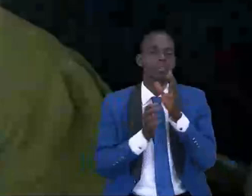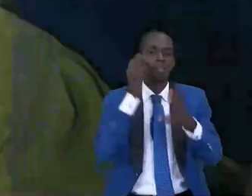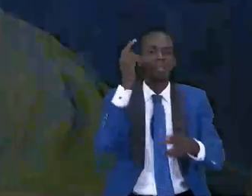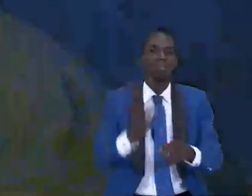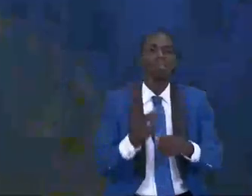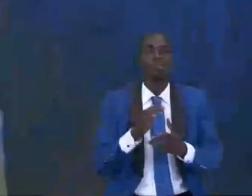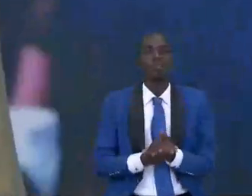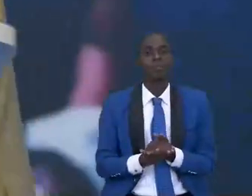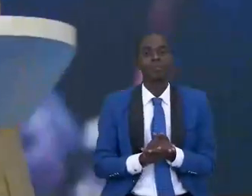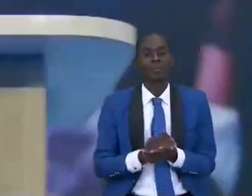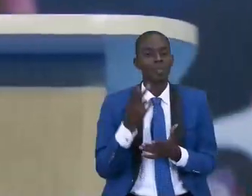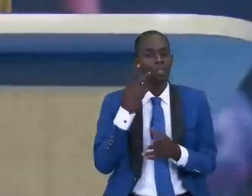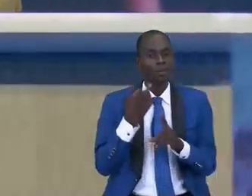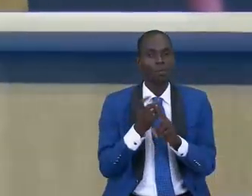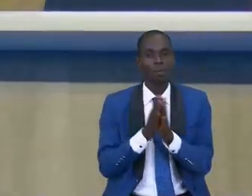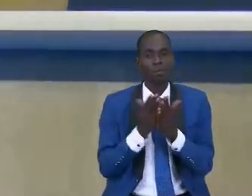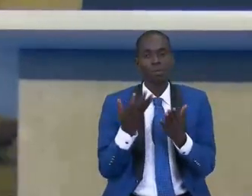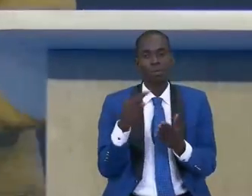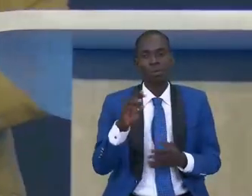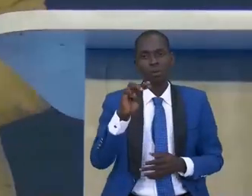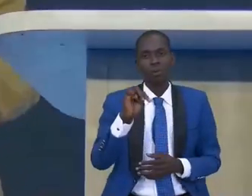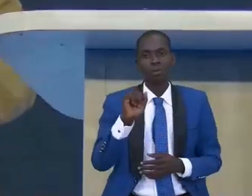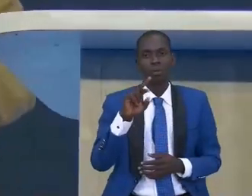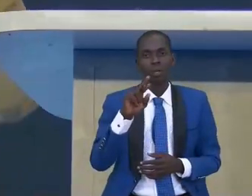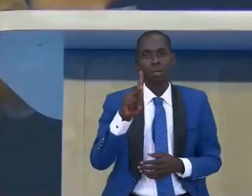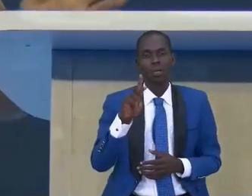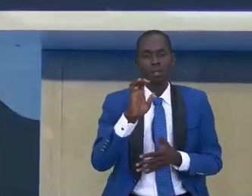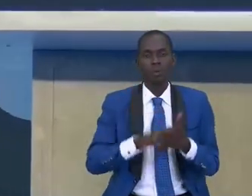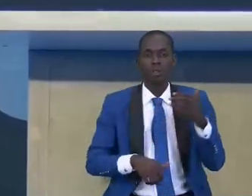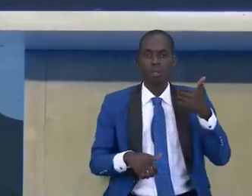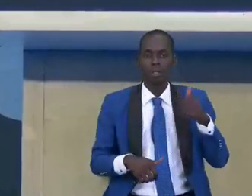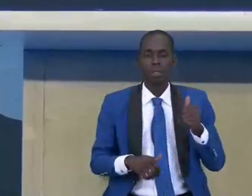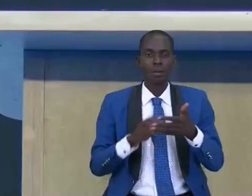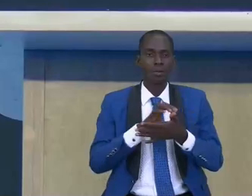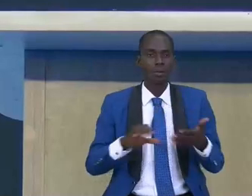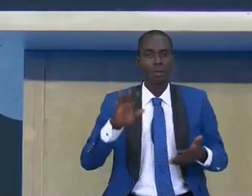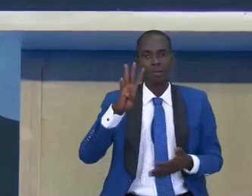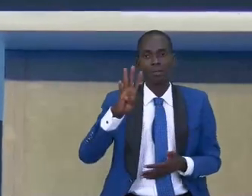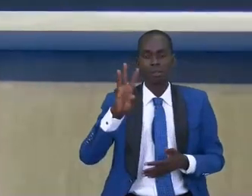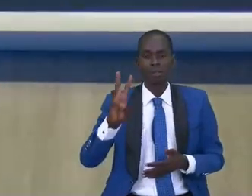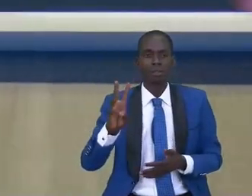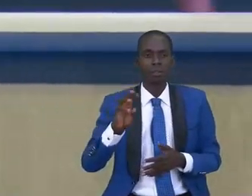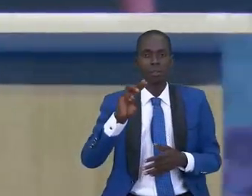guéri au nom de Jésus-Christ. Marc chapitre 10,